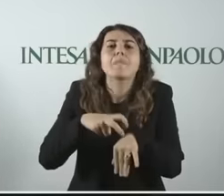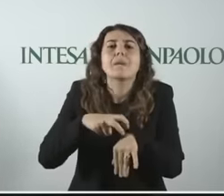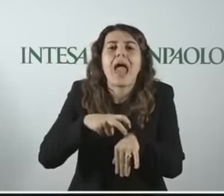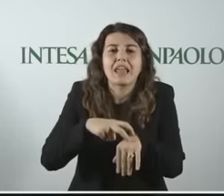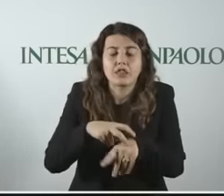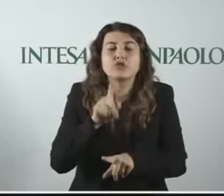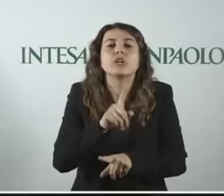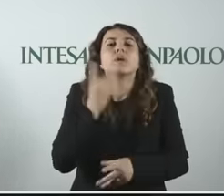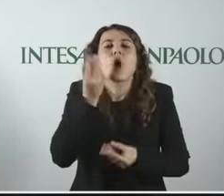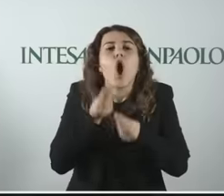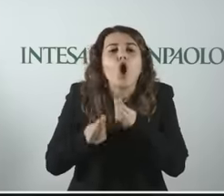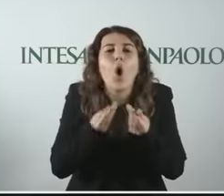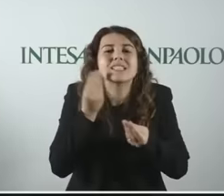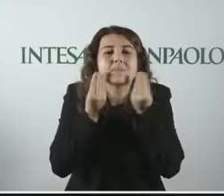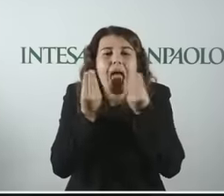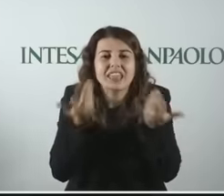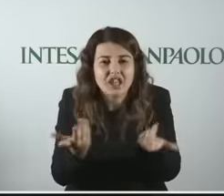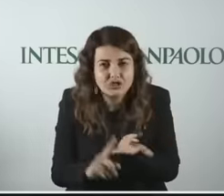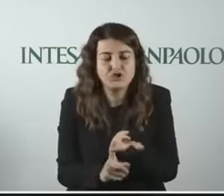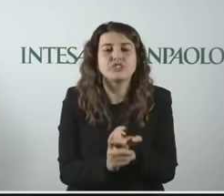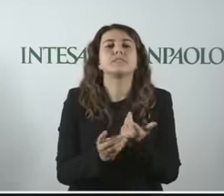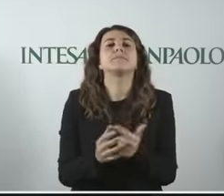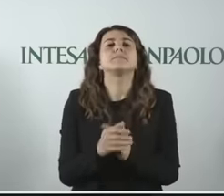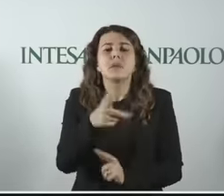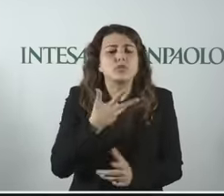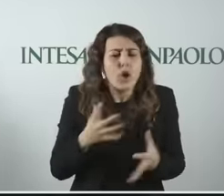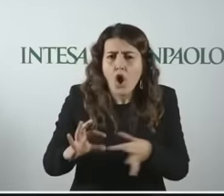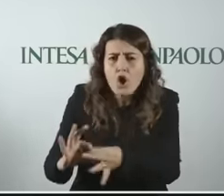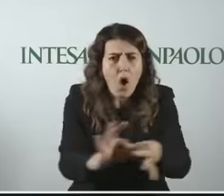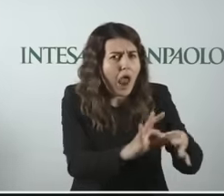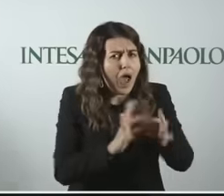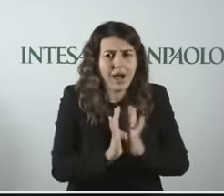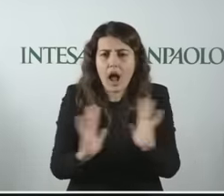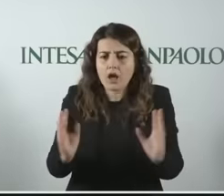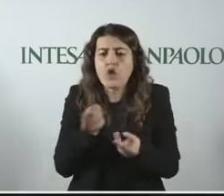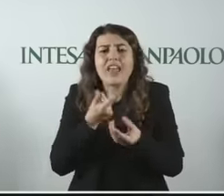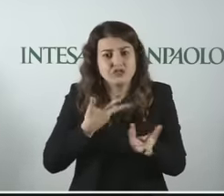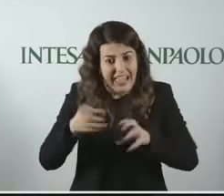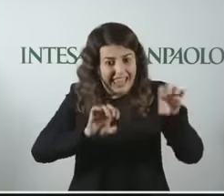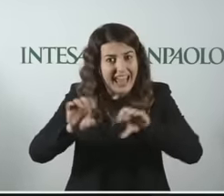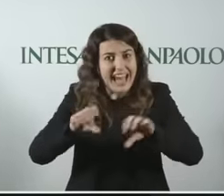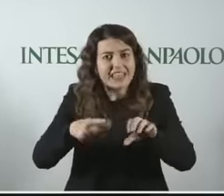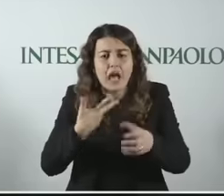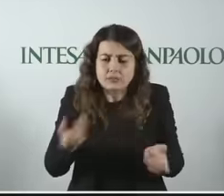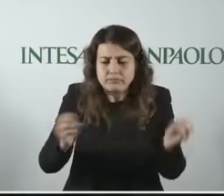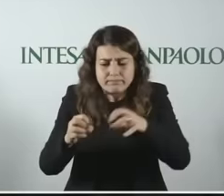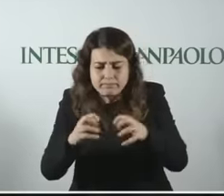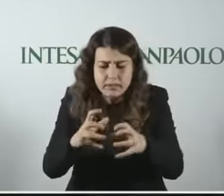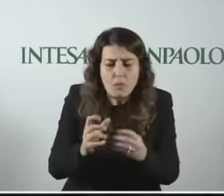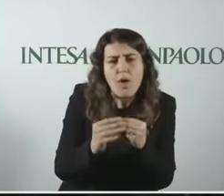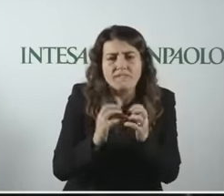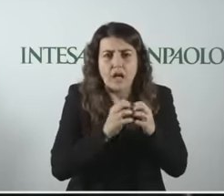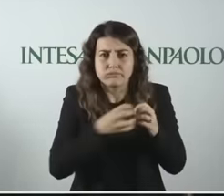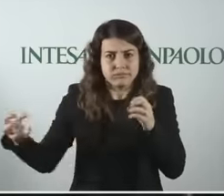cosmetici è tutto collegato tu hai hai degli ingredienti e combinando quegli ingredienti puoi fare tante cose